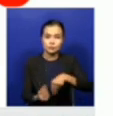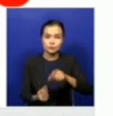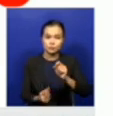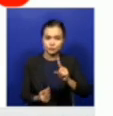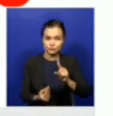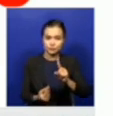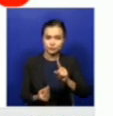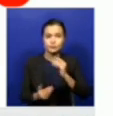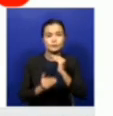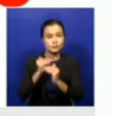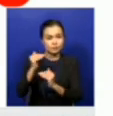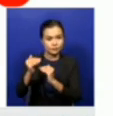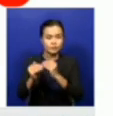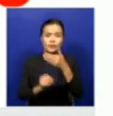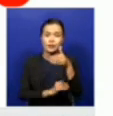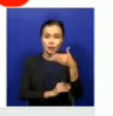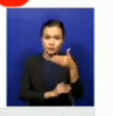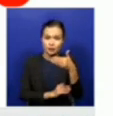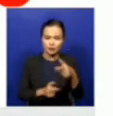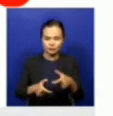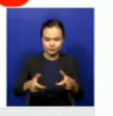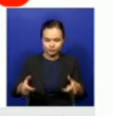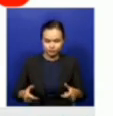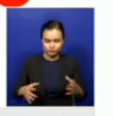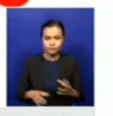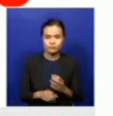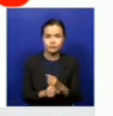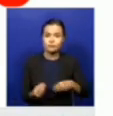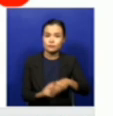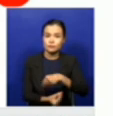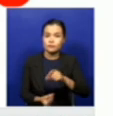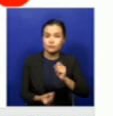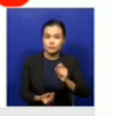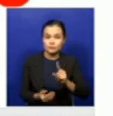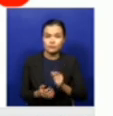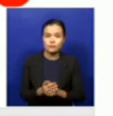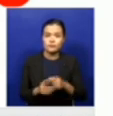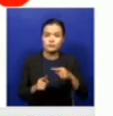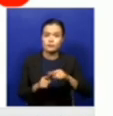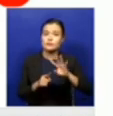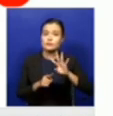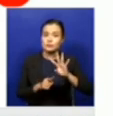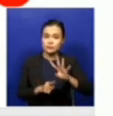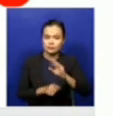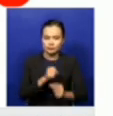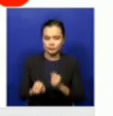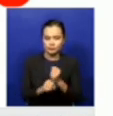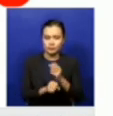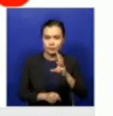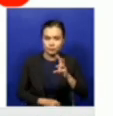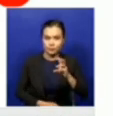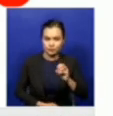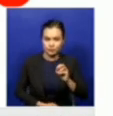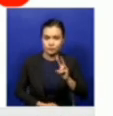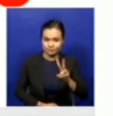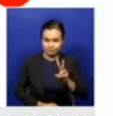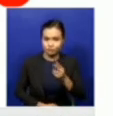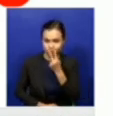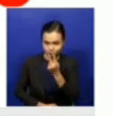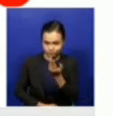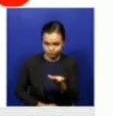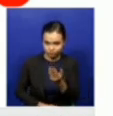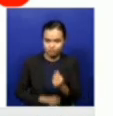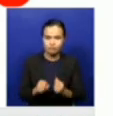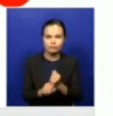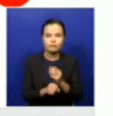พัฒน์เขารายงานอย่างนี้ครับเศรษฐกิจไทยในไตรมาสที่4ของปี62ฟังดีๆนะครับของปี